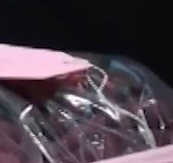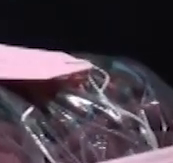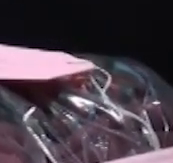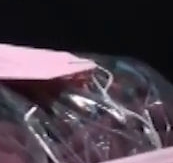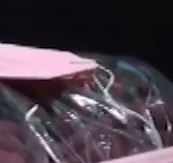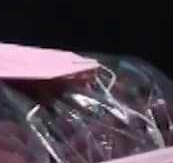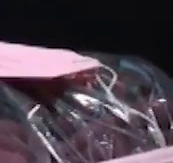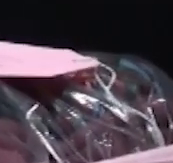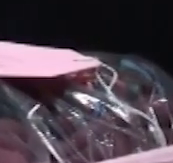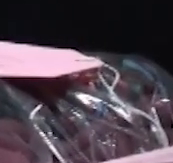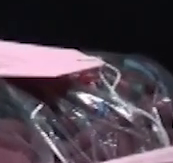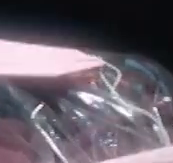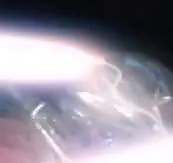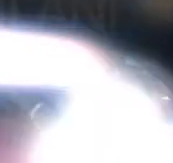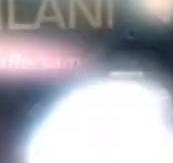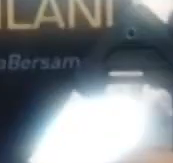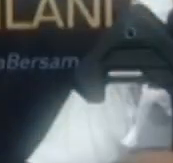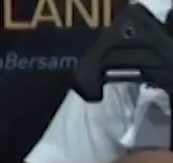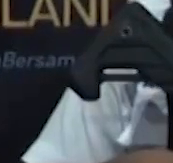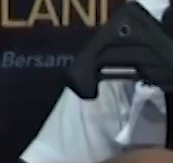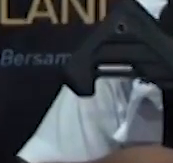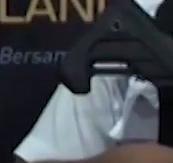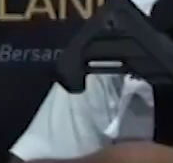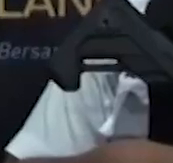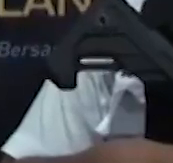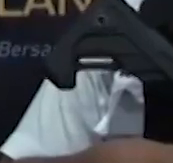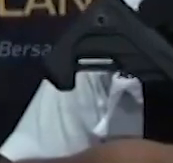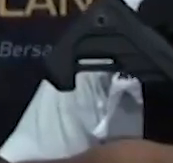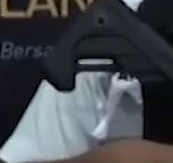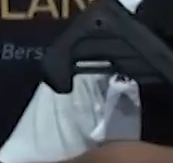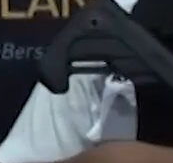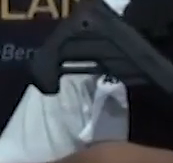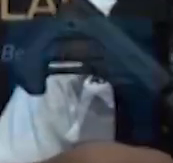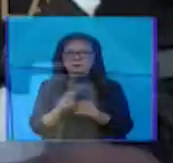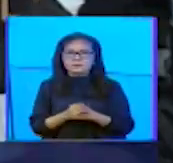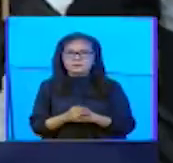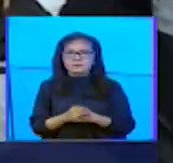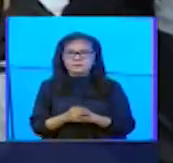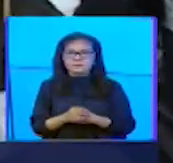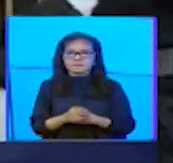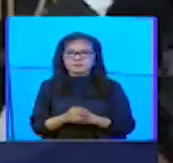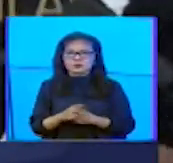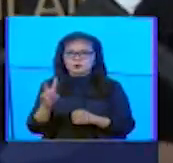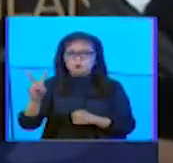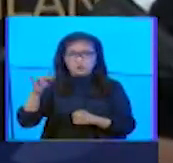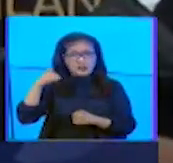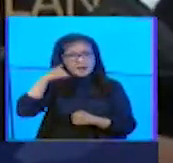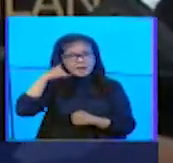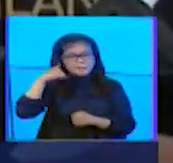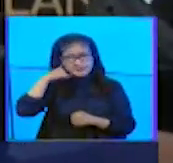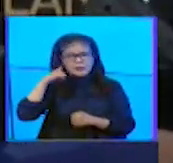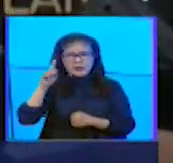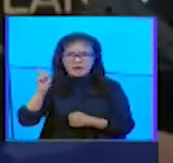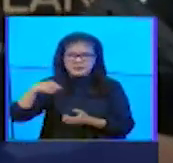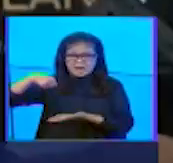melalui agen penyalur karena ada selalu ada dua HP ada tafsirnya Saya